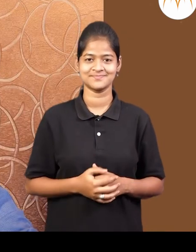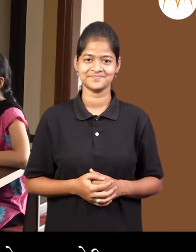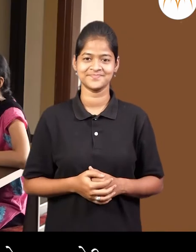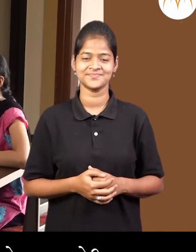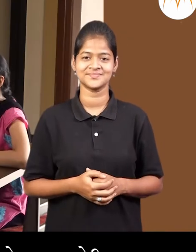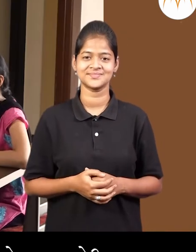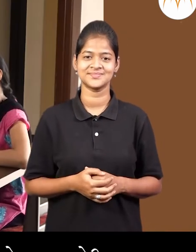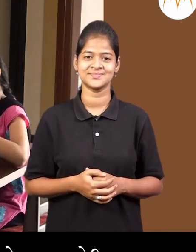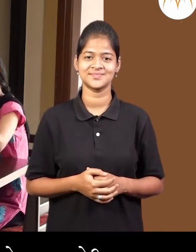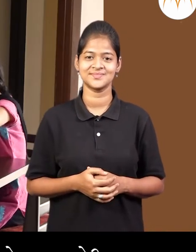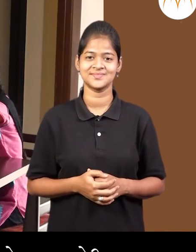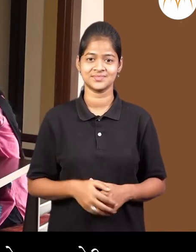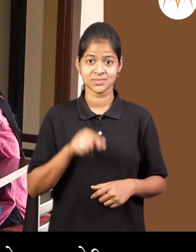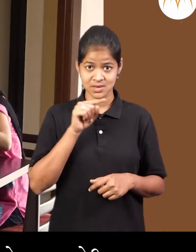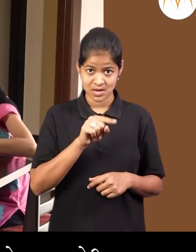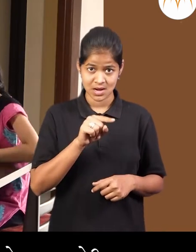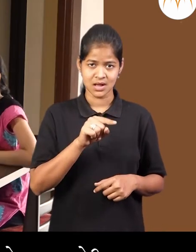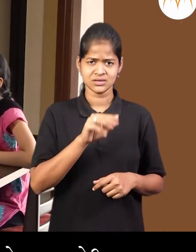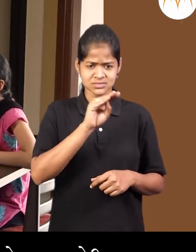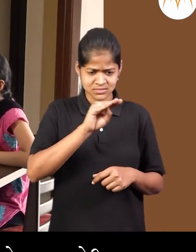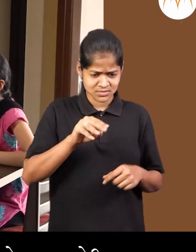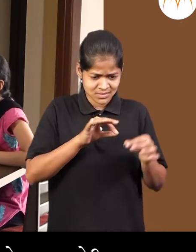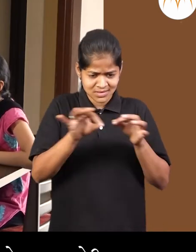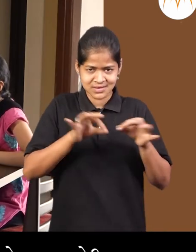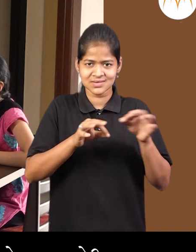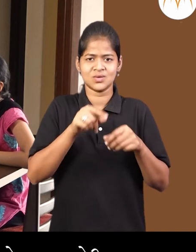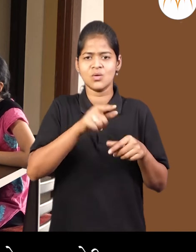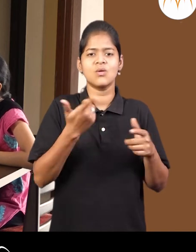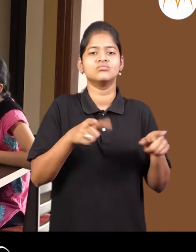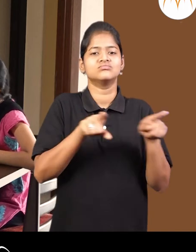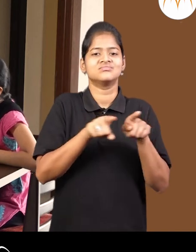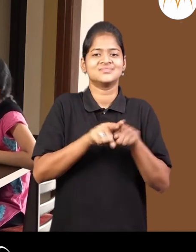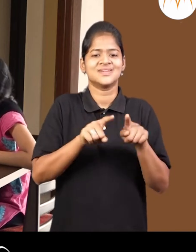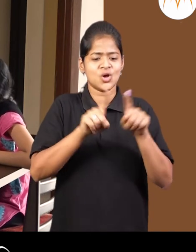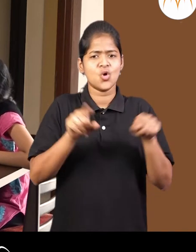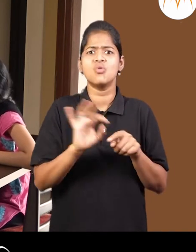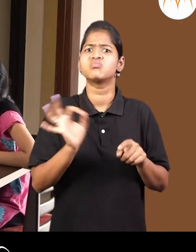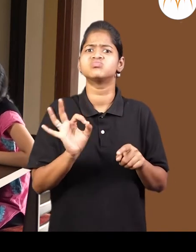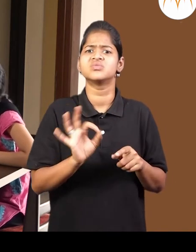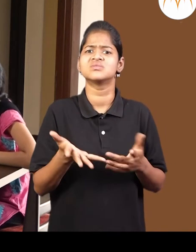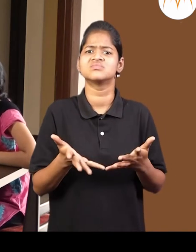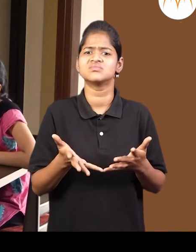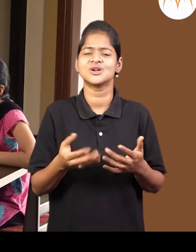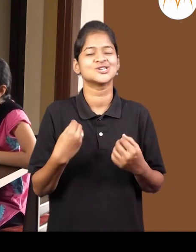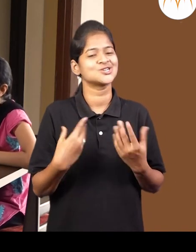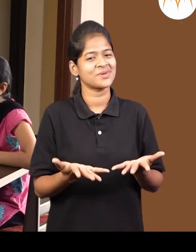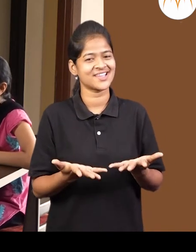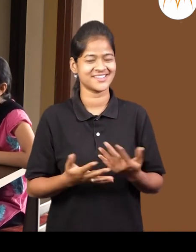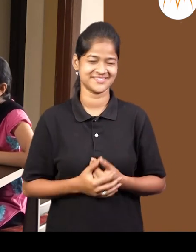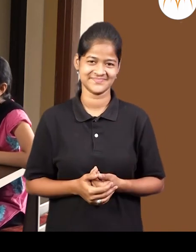छान दादा, त्या तुकड्याचा क्षेत्रफळ कसा काढायचं? तो चौकोनासारखा नाही दिसत. हा का सोपं